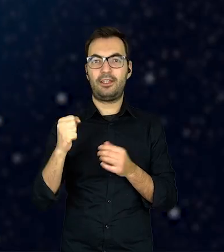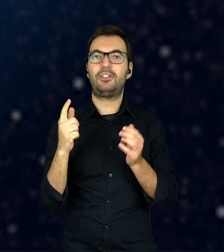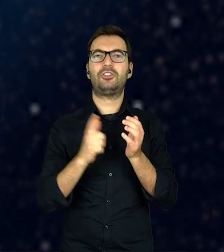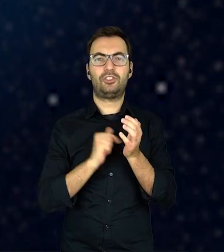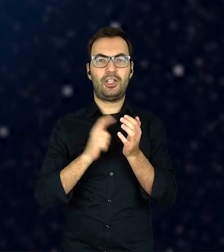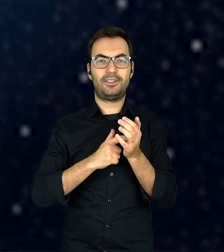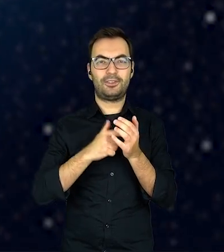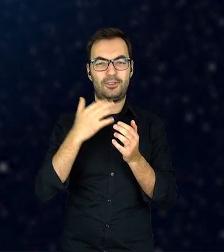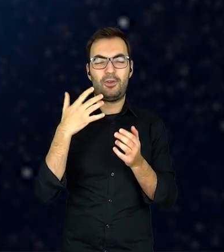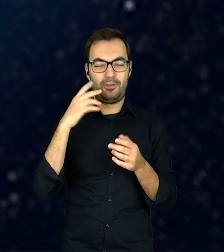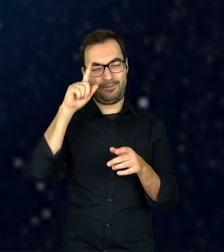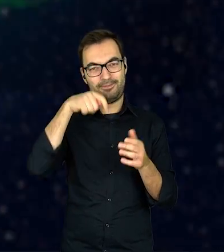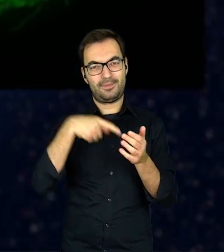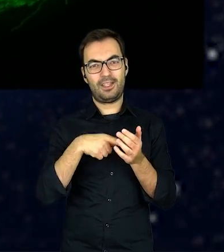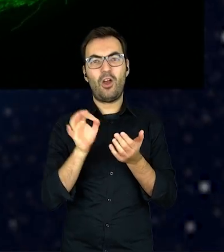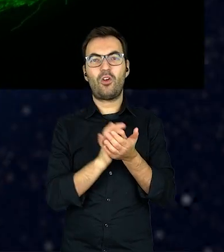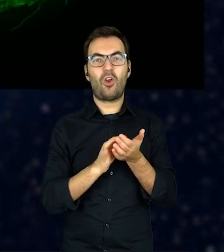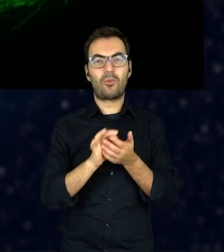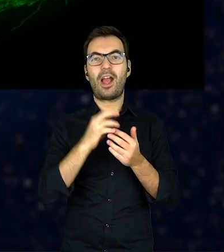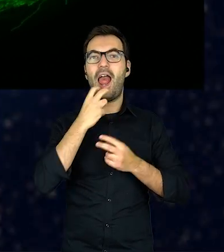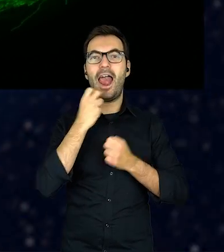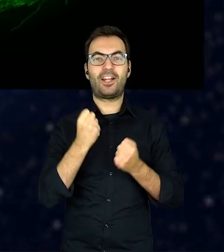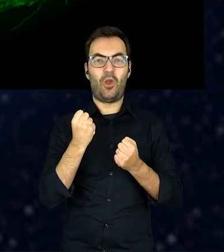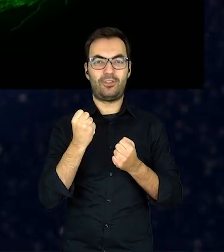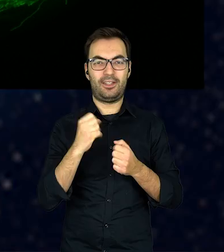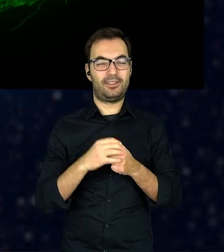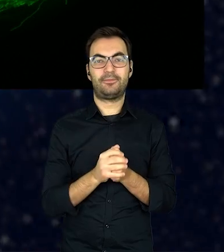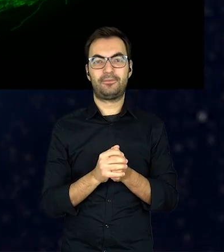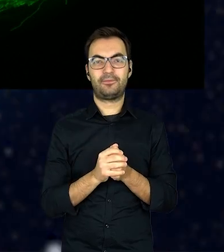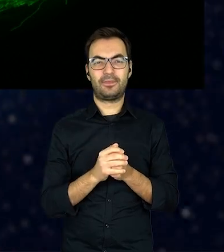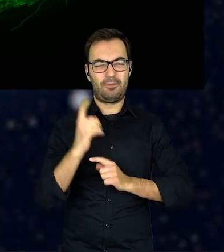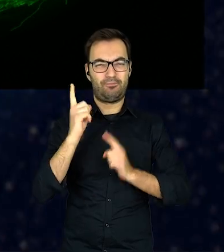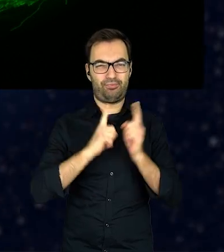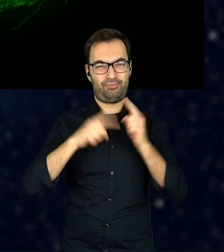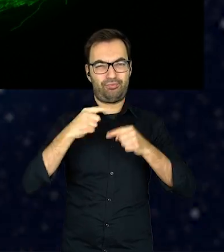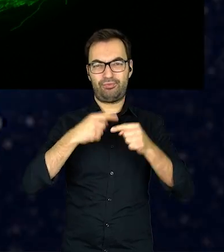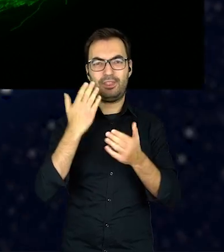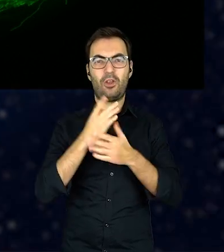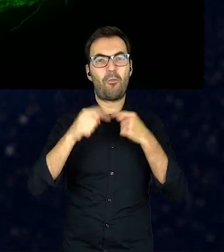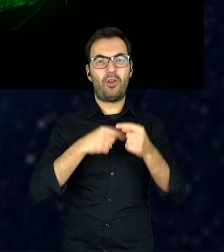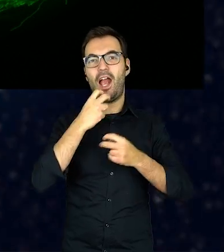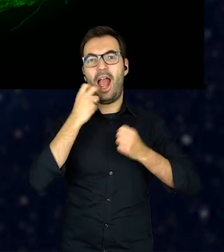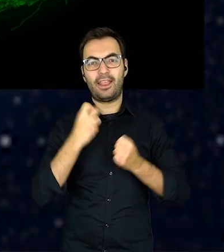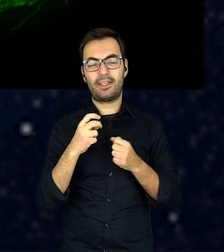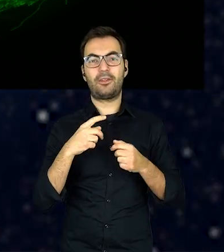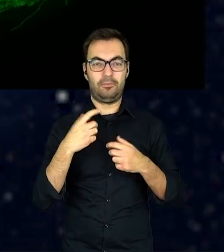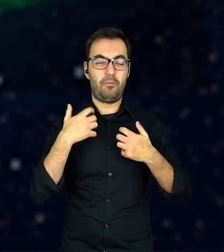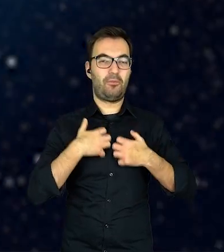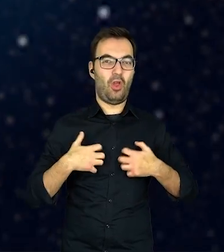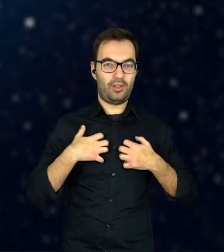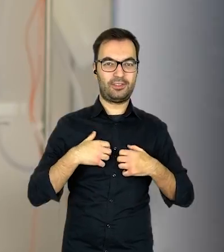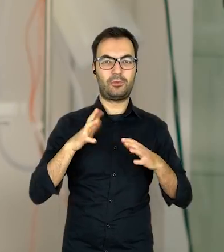Często i w sumie słusznie mówi się o nich, że to są takie komórkowe elektrownie. I jak na elektrownie przystało, nie tylko produkują